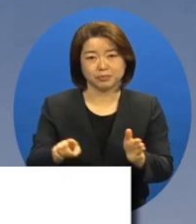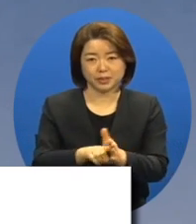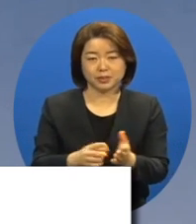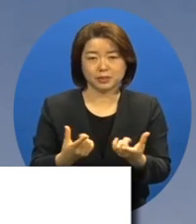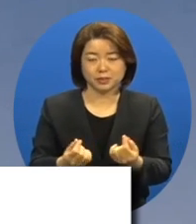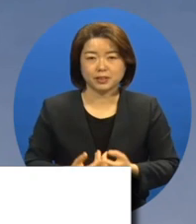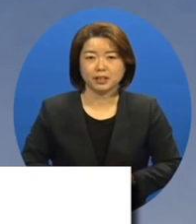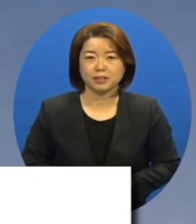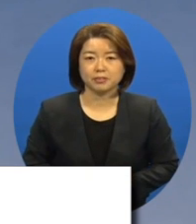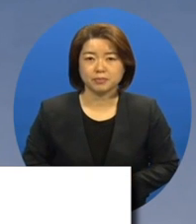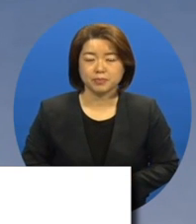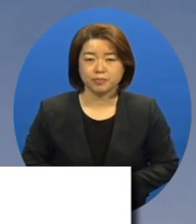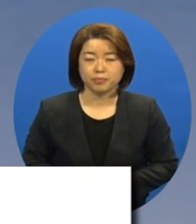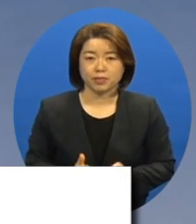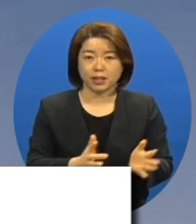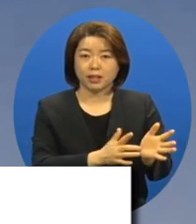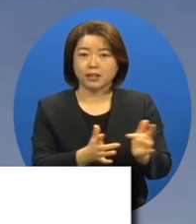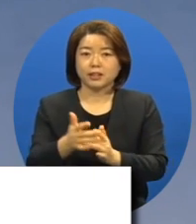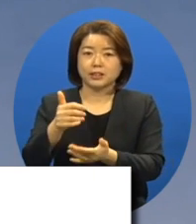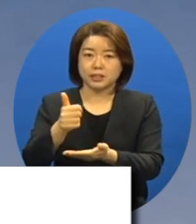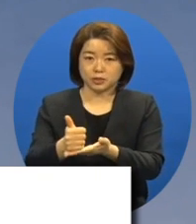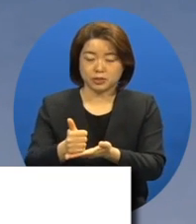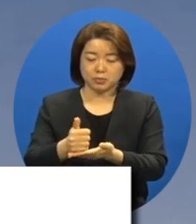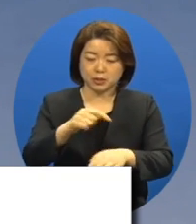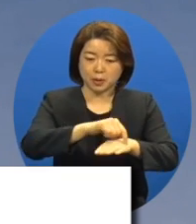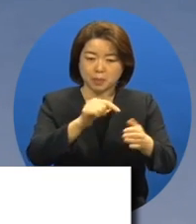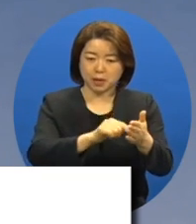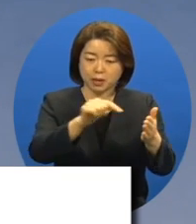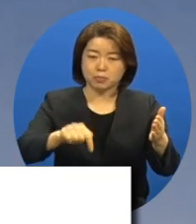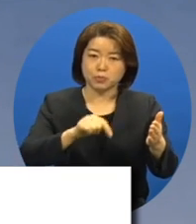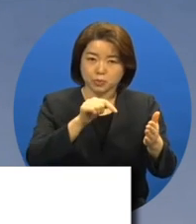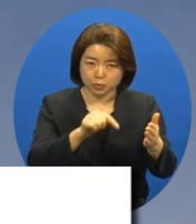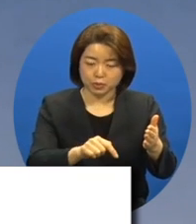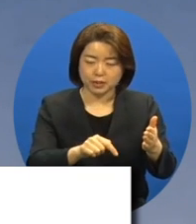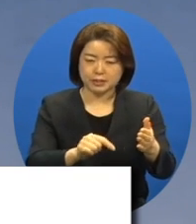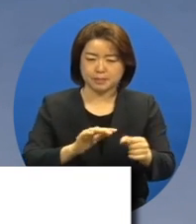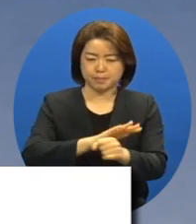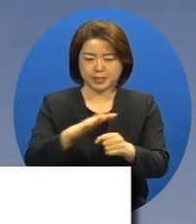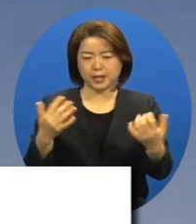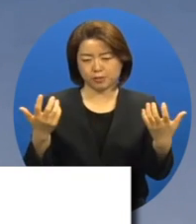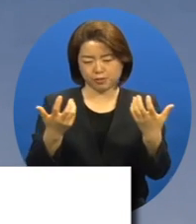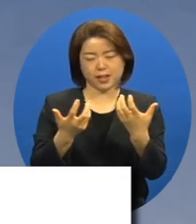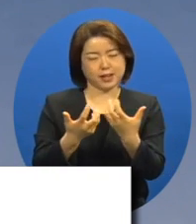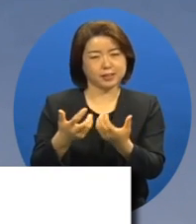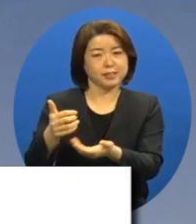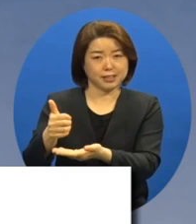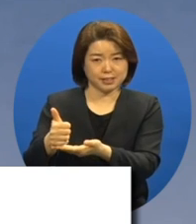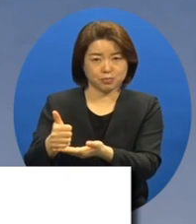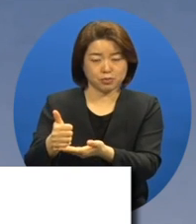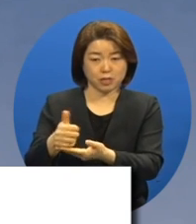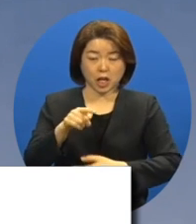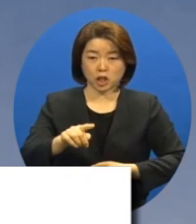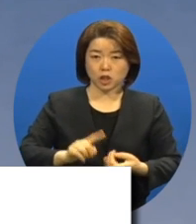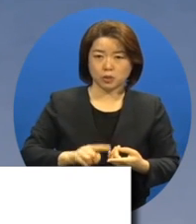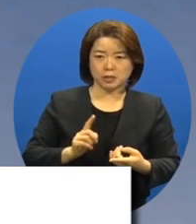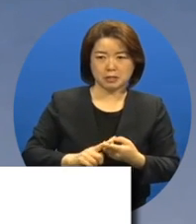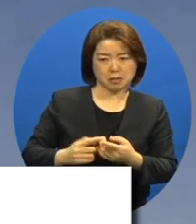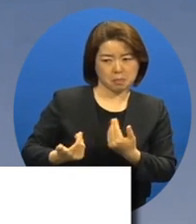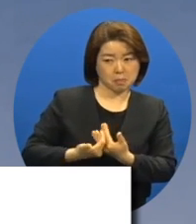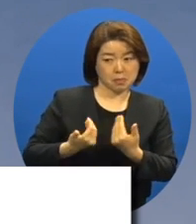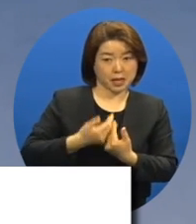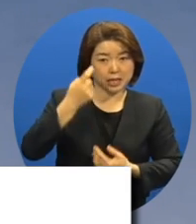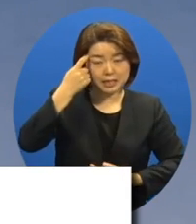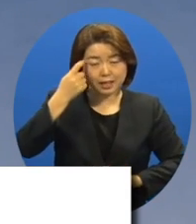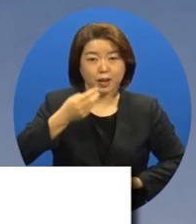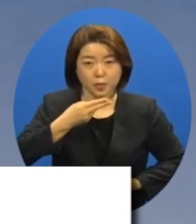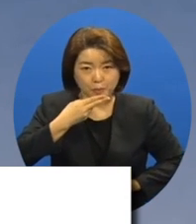예수님은 마음이 사랑으로 가득하신 분 입니다 그 점에 대해서 e 가 있는 분은 없을 겁니다